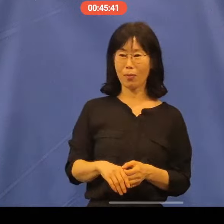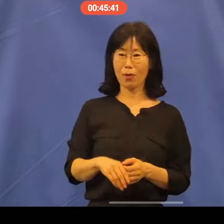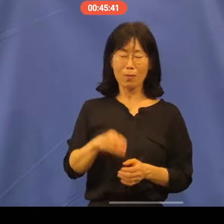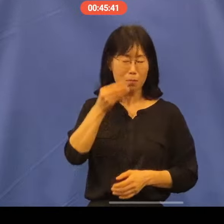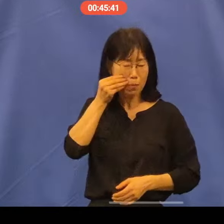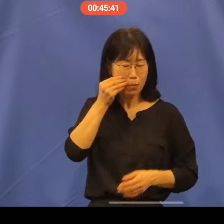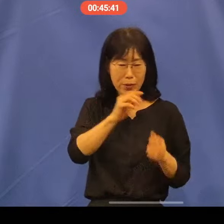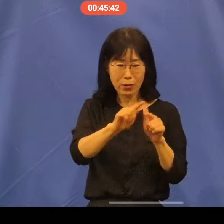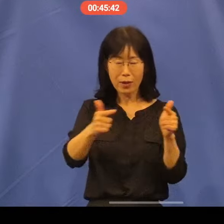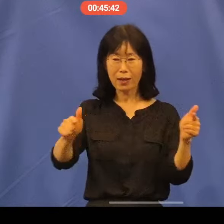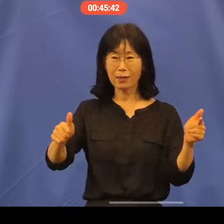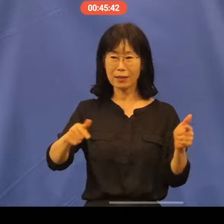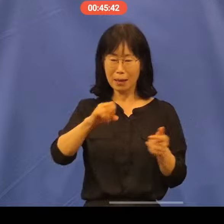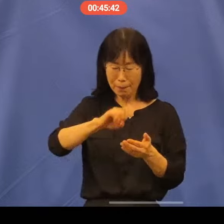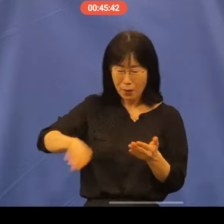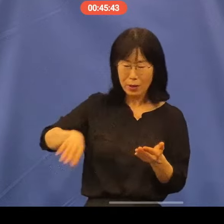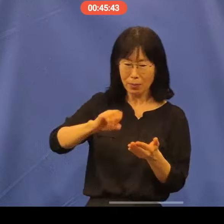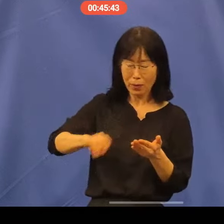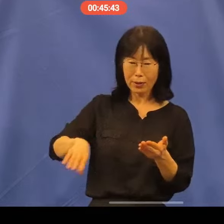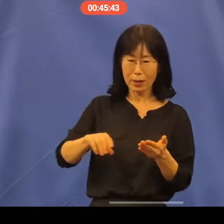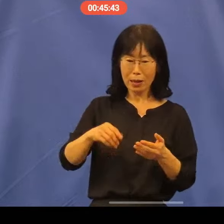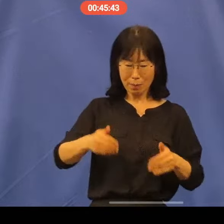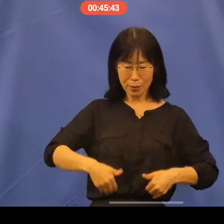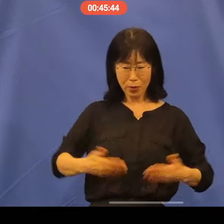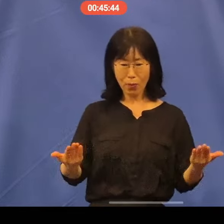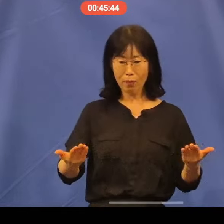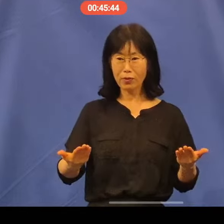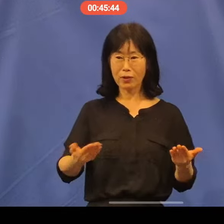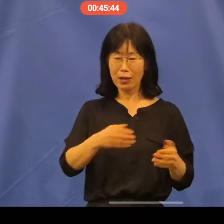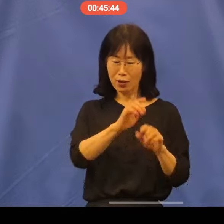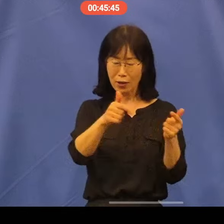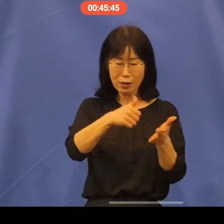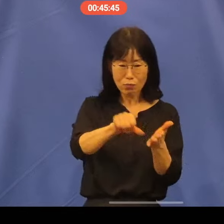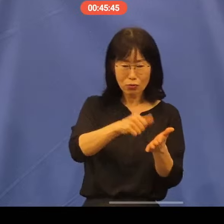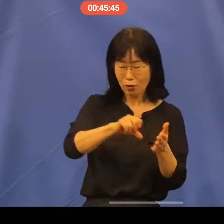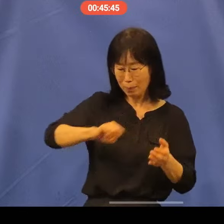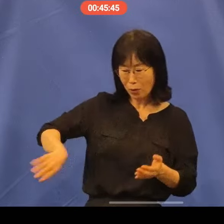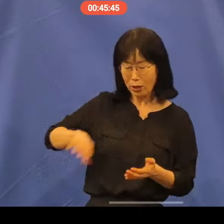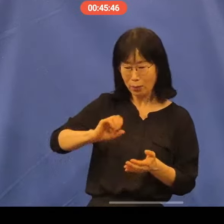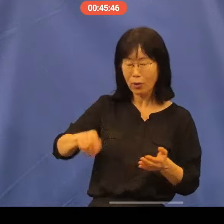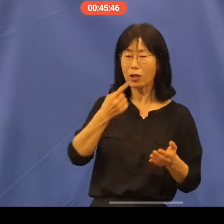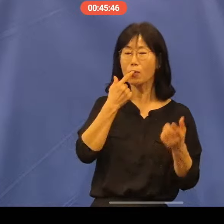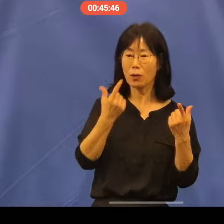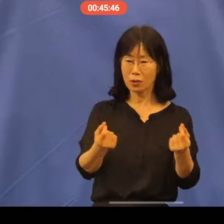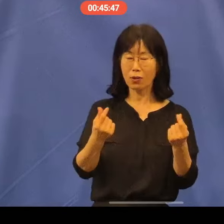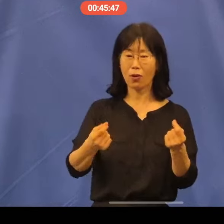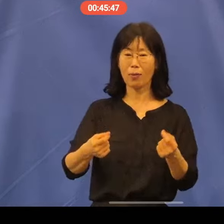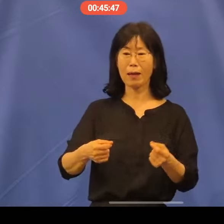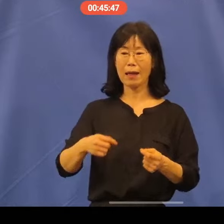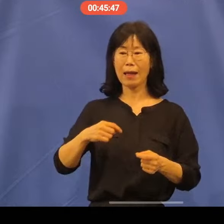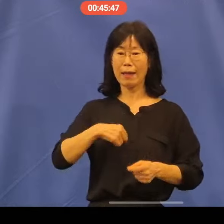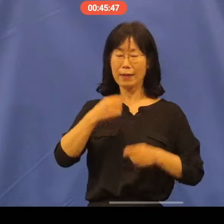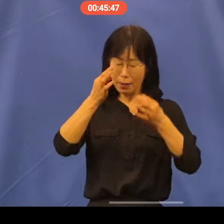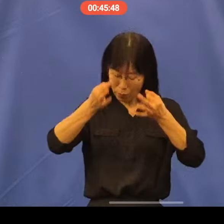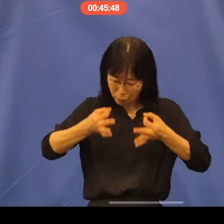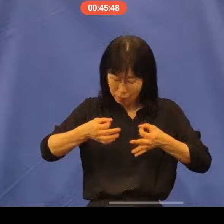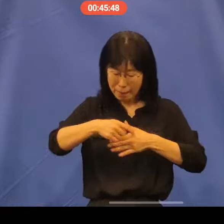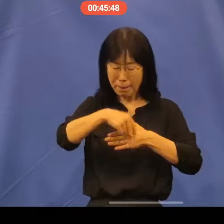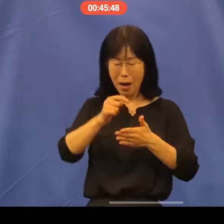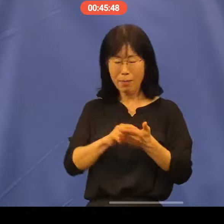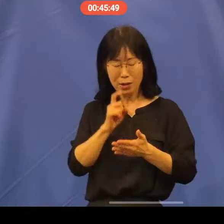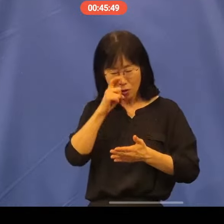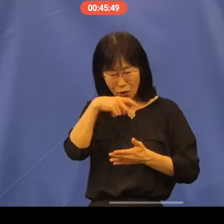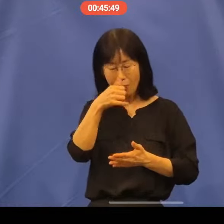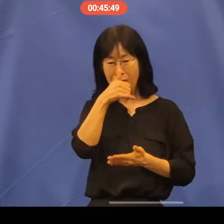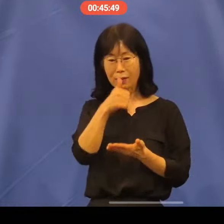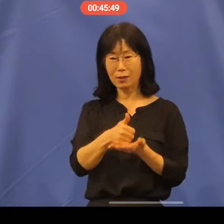끊임없이 죄를 회개해야 돼요. 끊임없이 죄의 우물을 치워야 돼요. 내 마음이 더러워져 있고, 내 생각이 더러워져 있고, 내 입이 더러워져